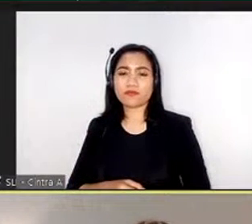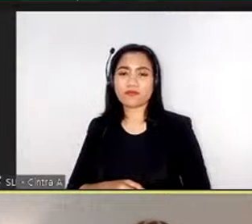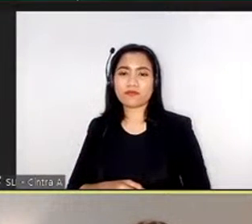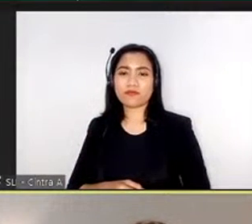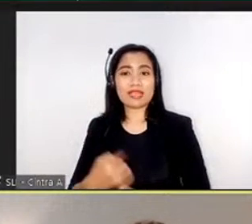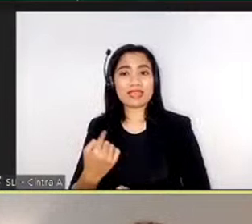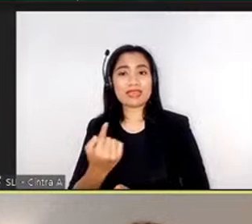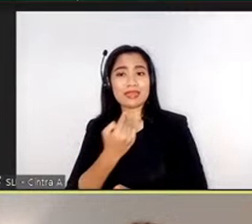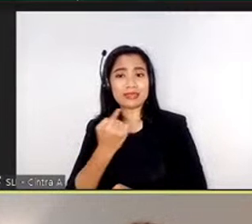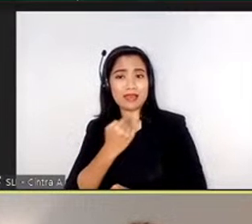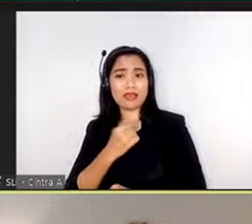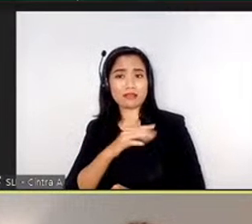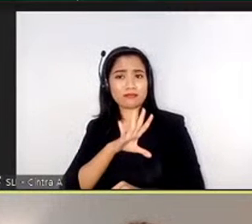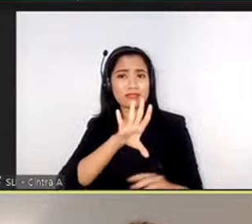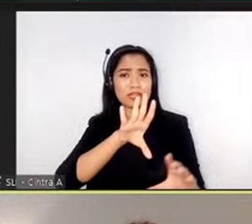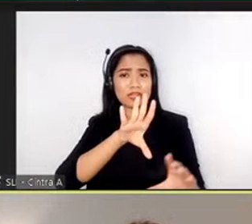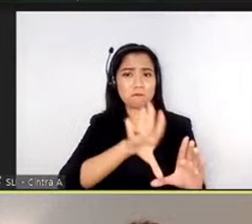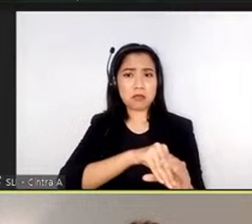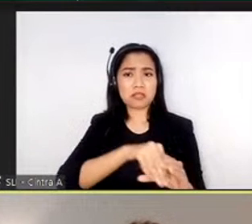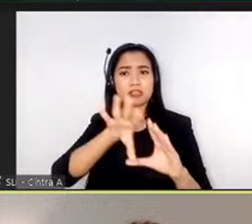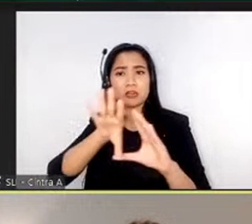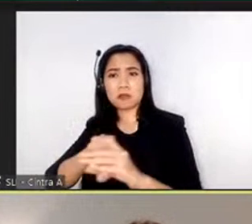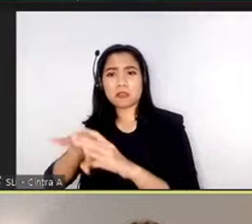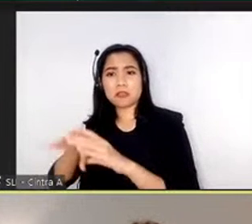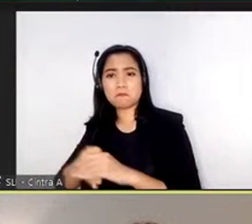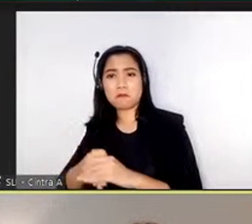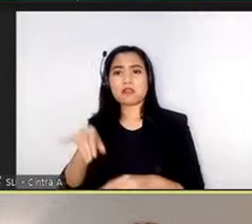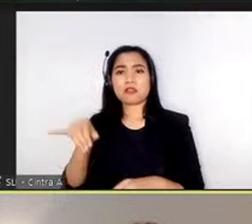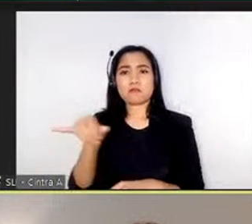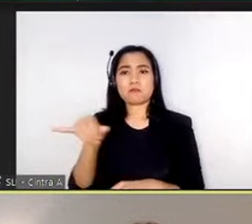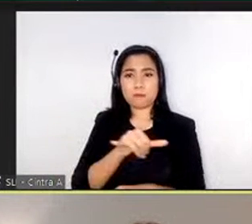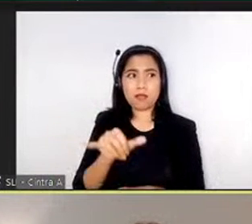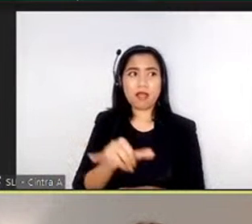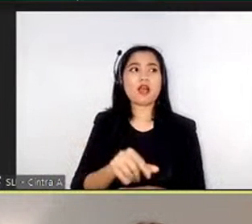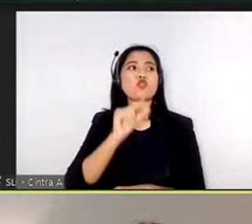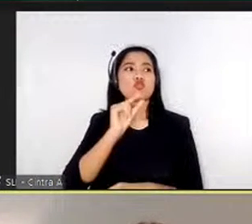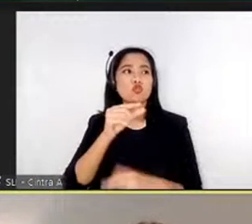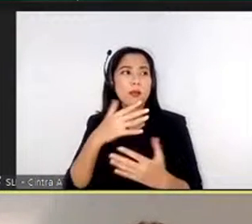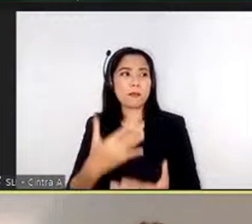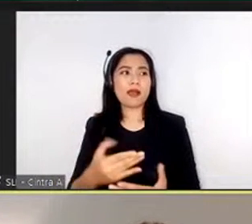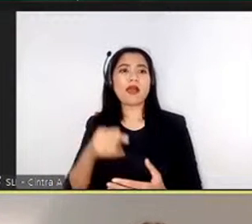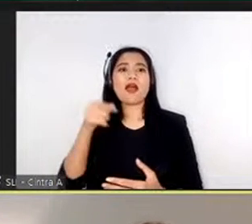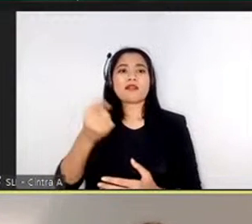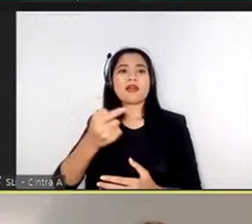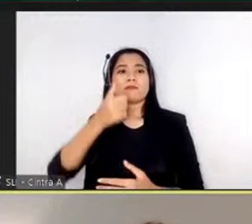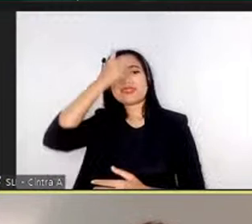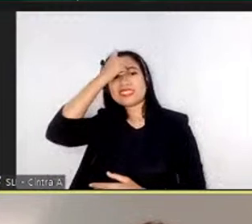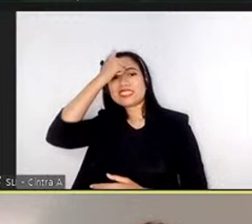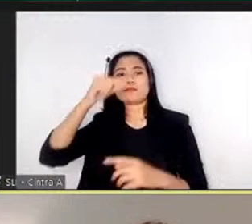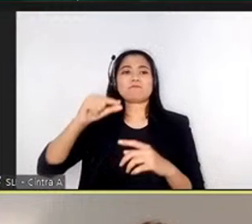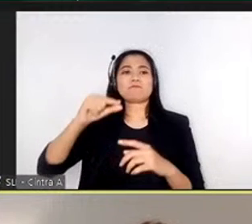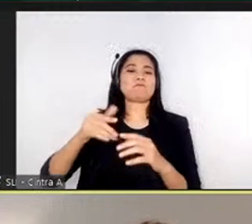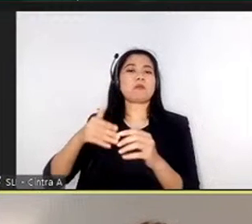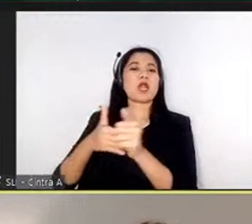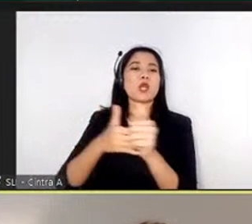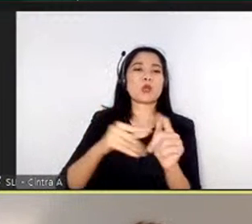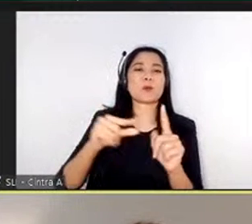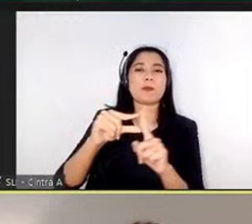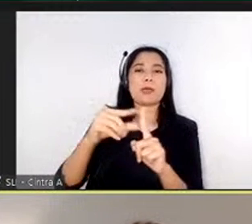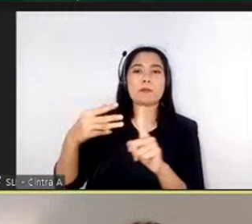libat satu sama lain untuk menjalankan prinsip-prinsip pemandu PBB bekerja sama kemudian berdiskusi dengan